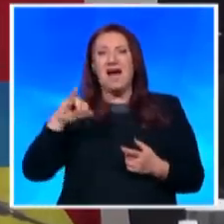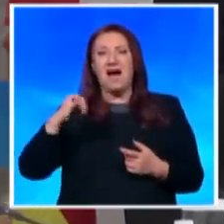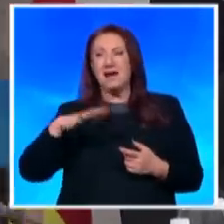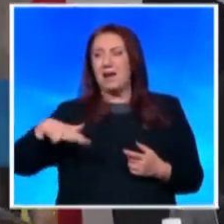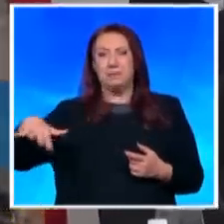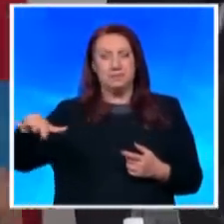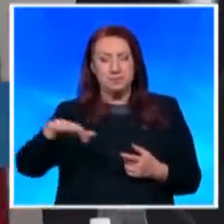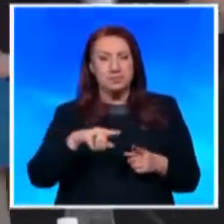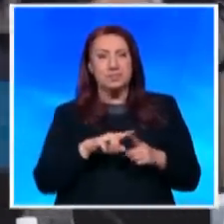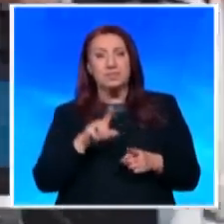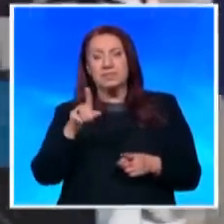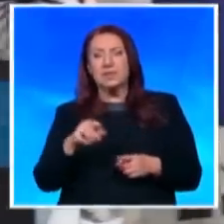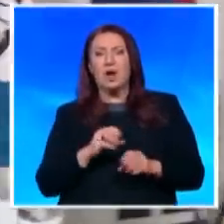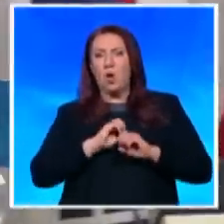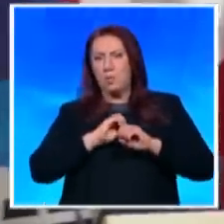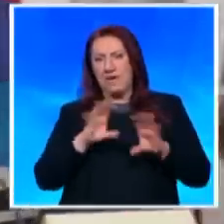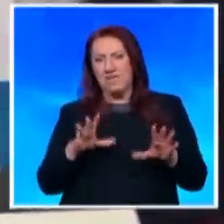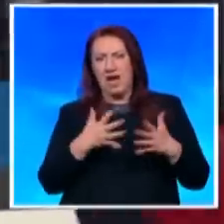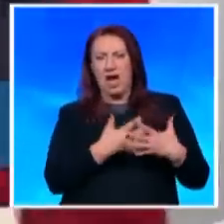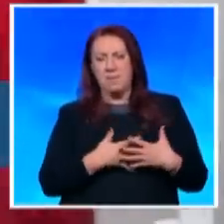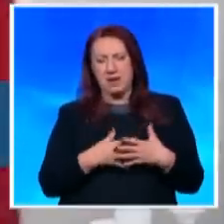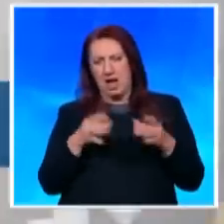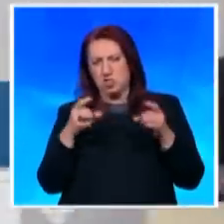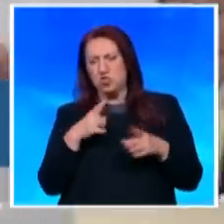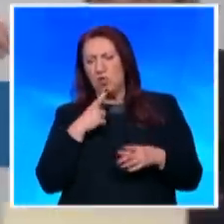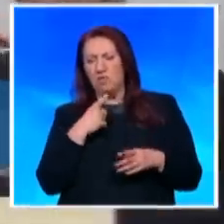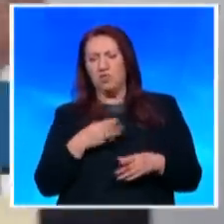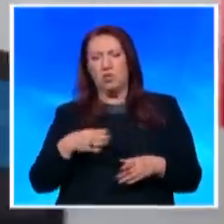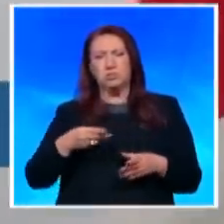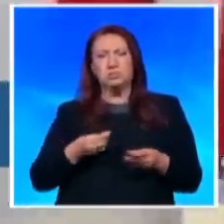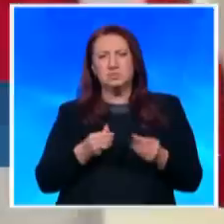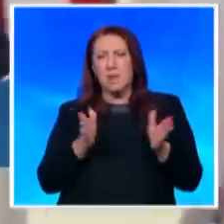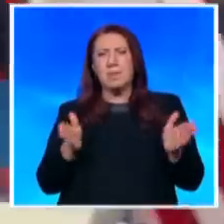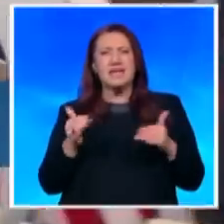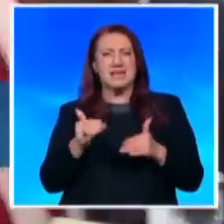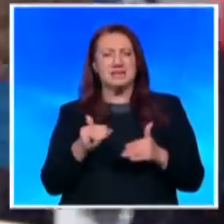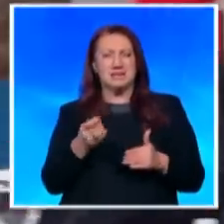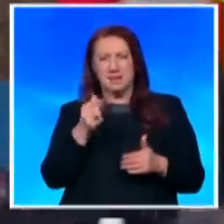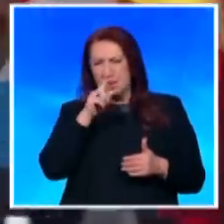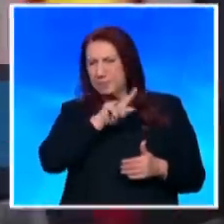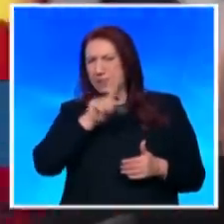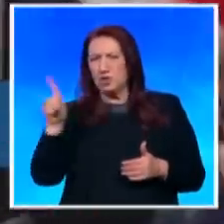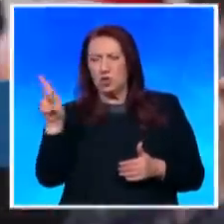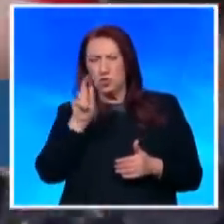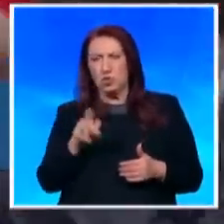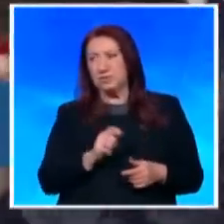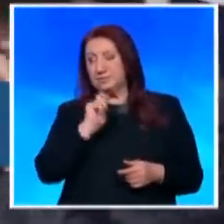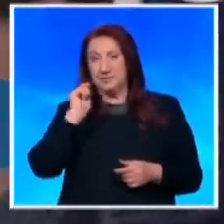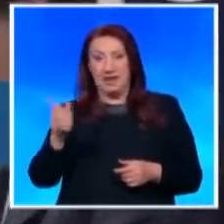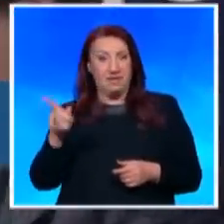от 375 милиона долара военна помощ. Решено е и украински пилоти да бъдат обучавани на